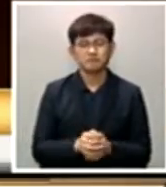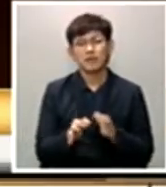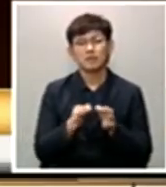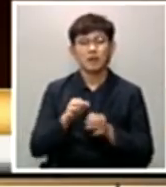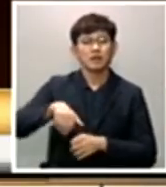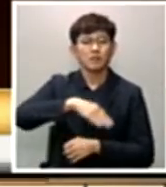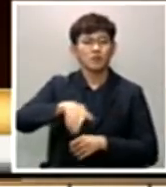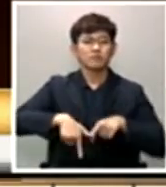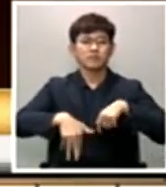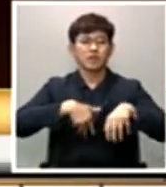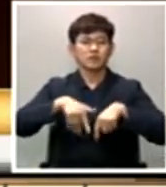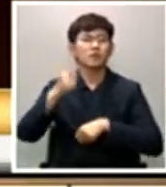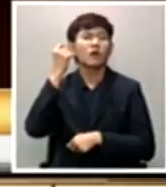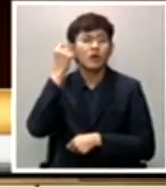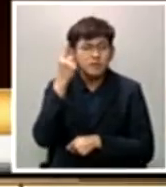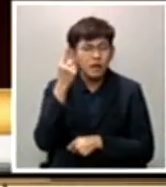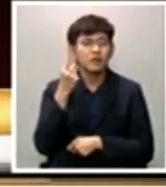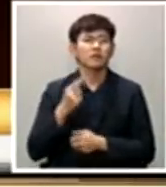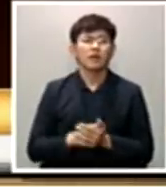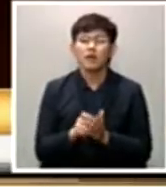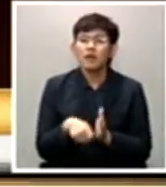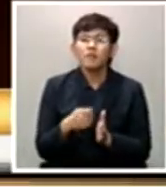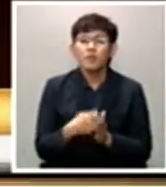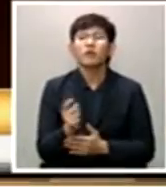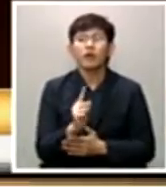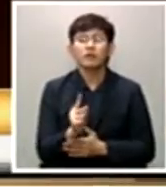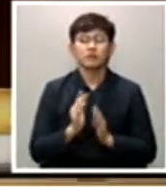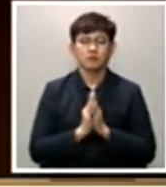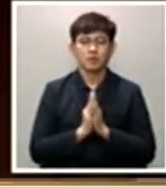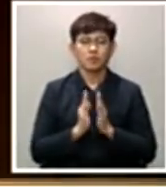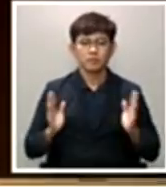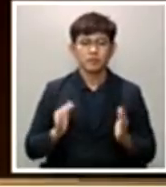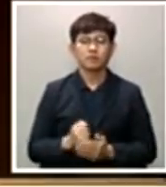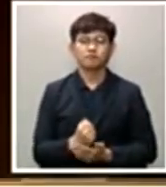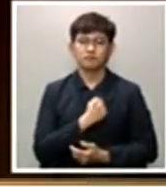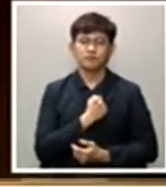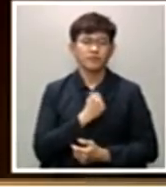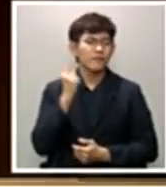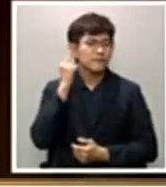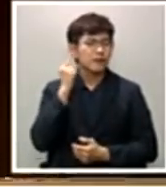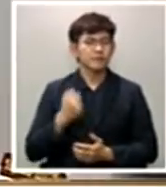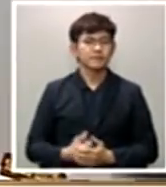ราบว่าอะไรเป็นอะไรนะครับขอบพระคุณมากครับที่ทนฟังนะครับ